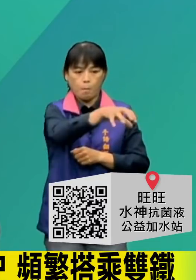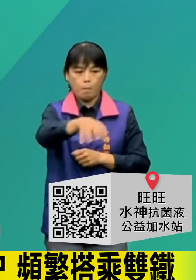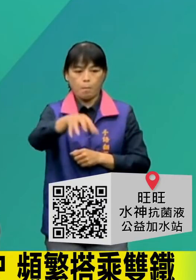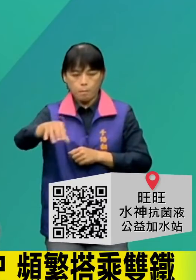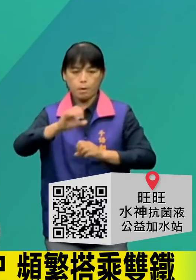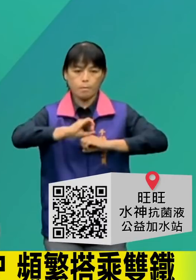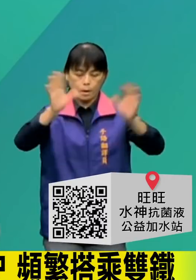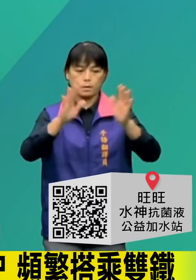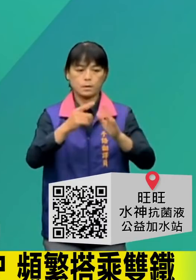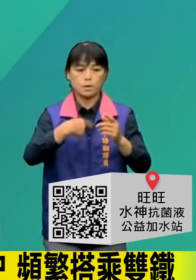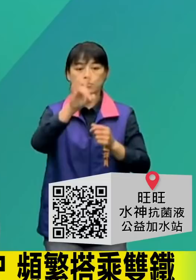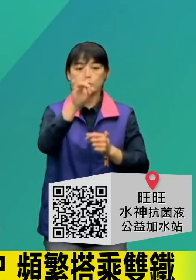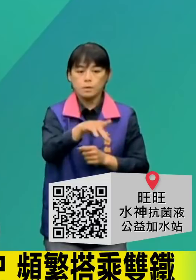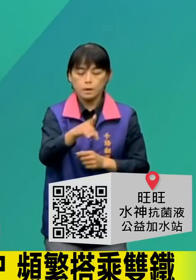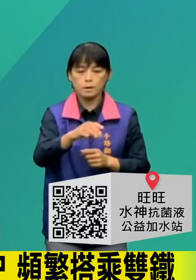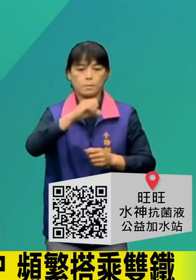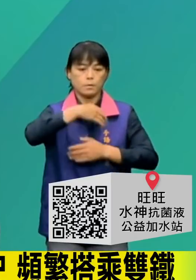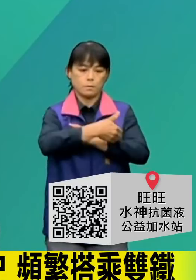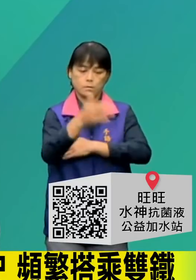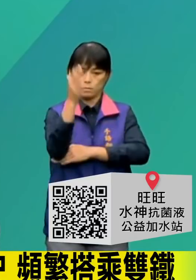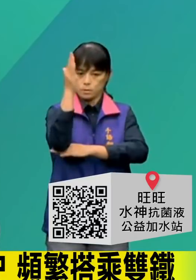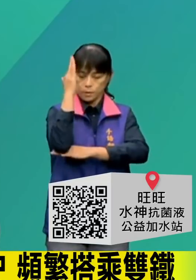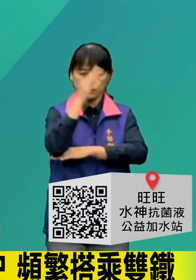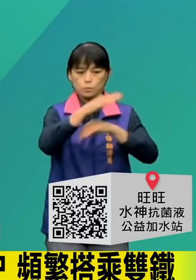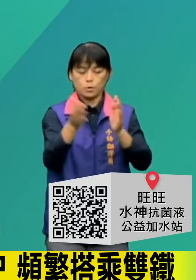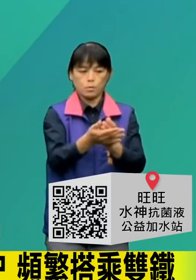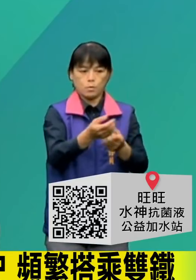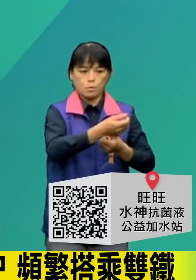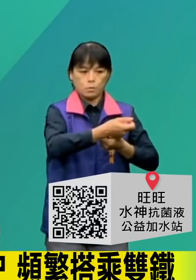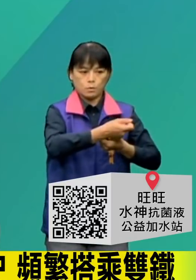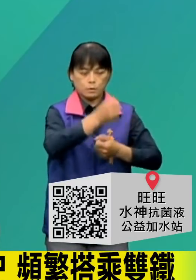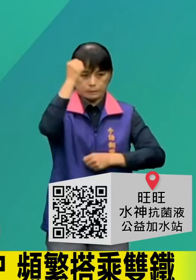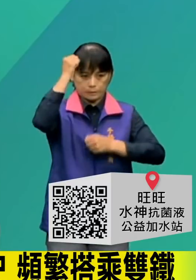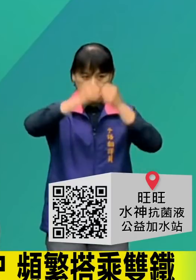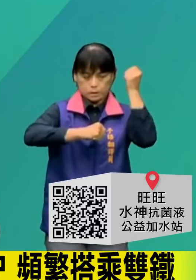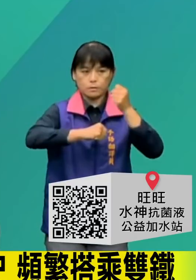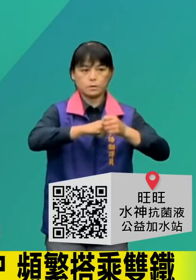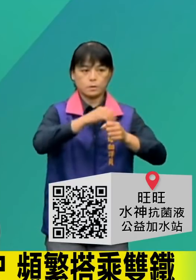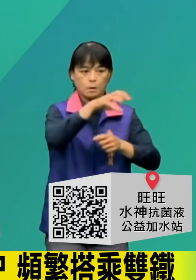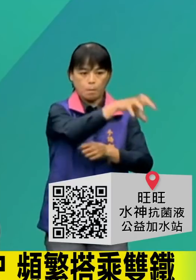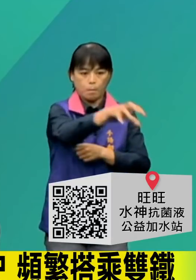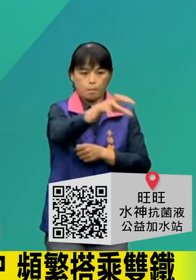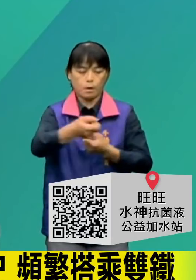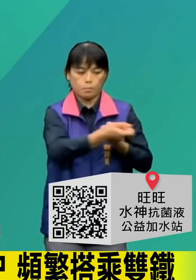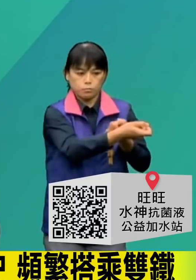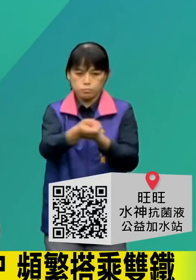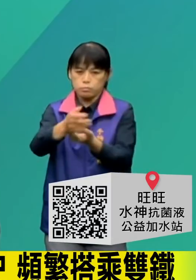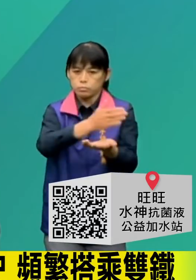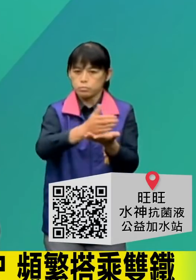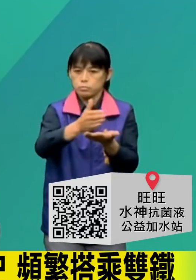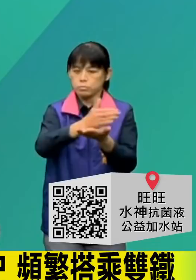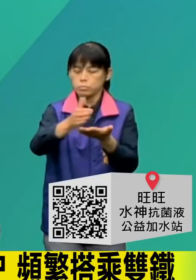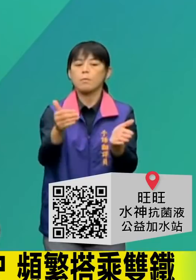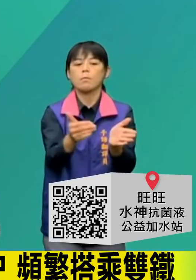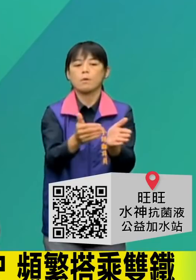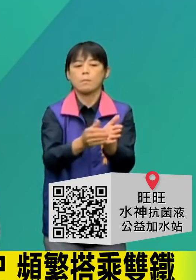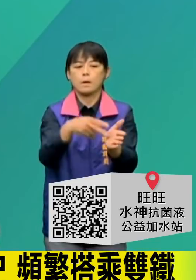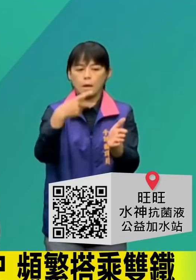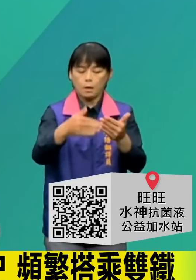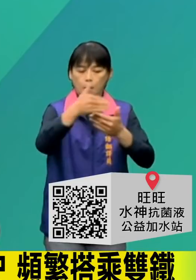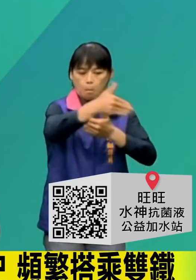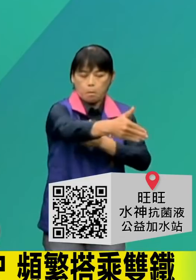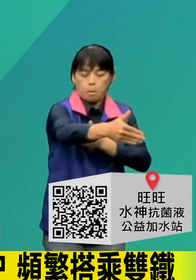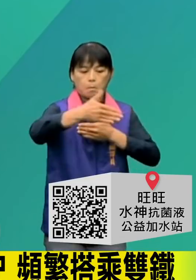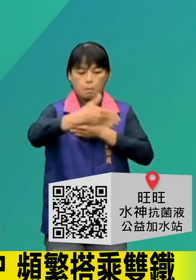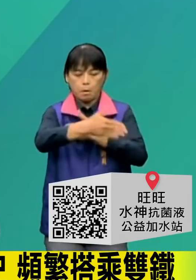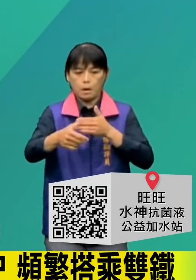这个地方。屏东县政府已经完成了所有早上已经完成所有的消毒跟相关的隔离